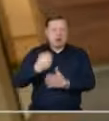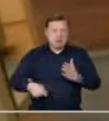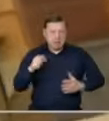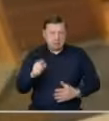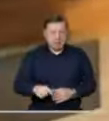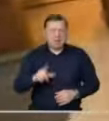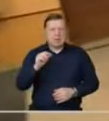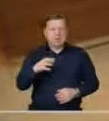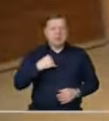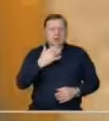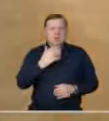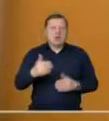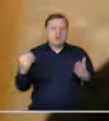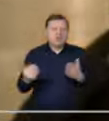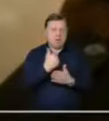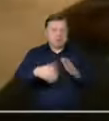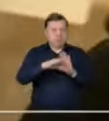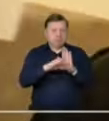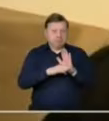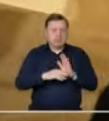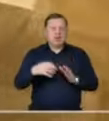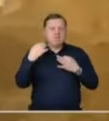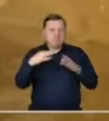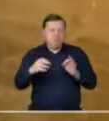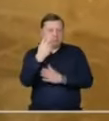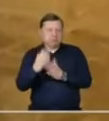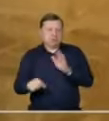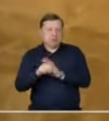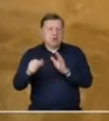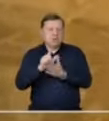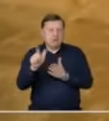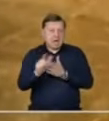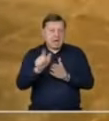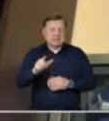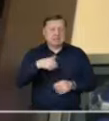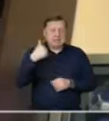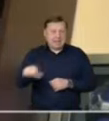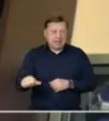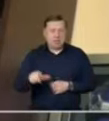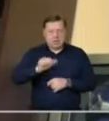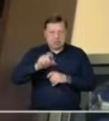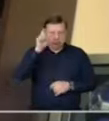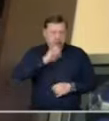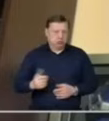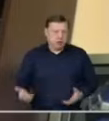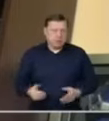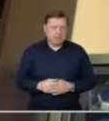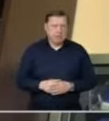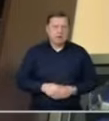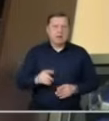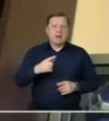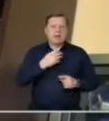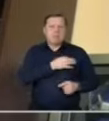Raś nazywa nowe stanowisko partii dopuszczające przerywanie ciąży do 12 tygodnia złą decyzją strategiczną. Partia polityczna